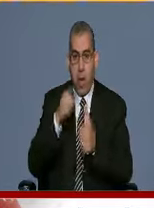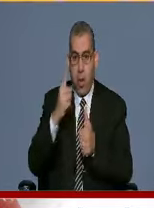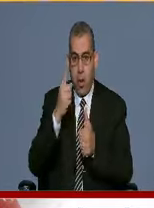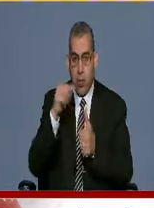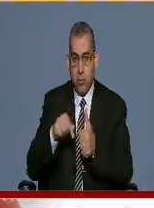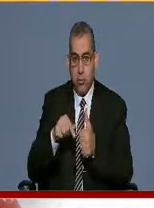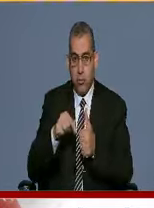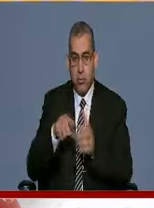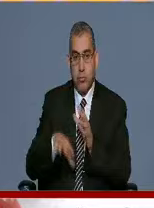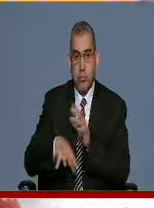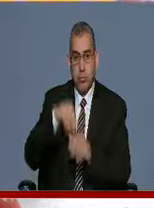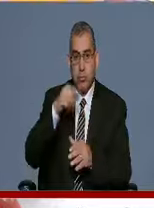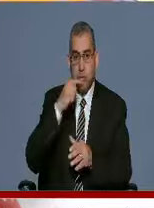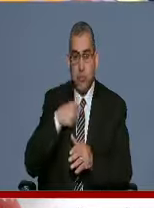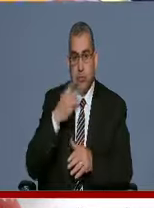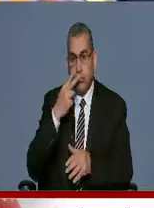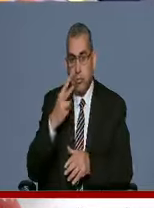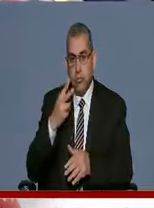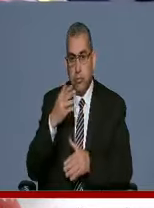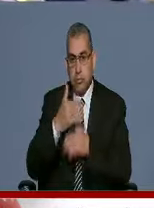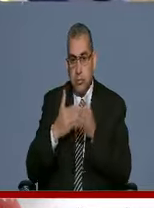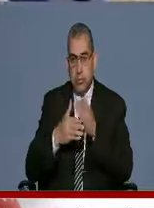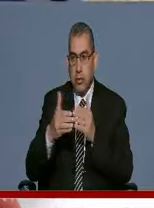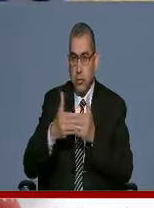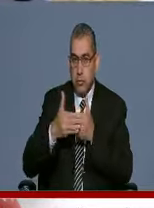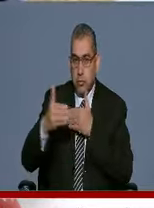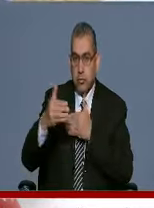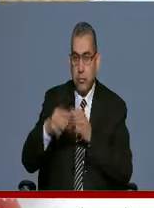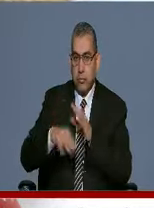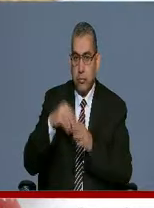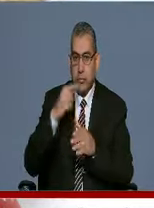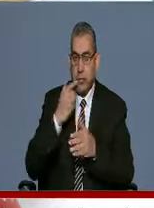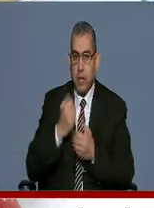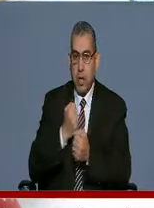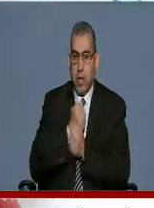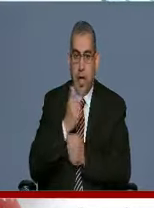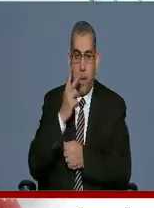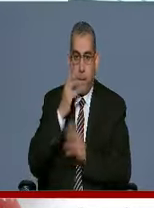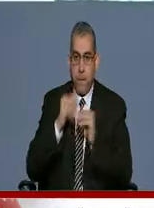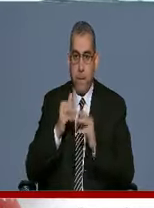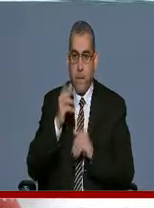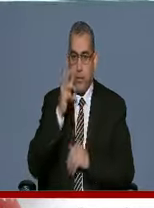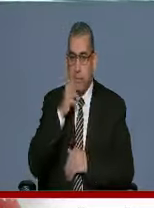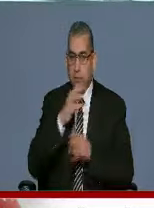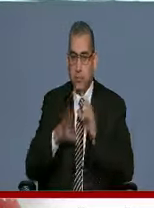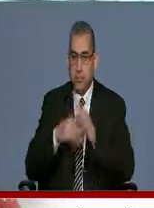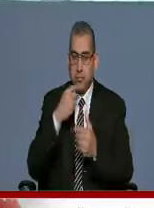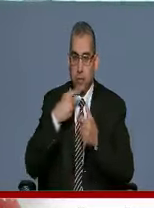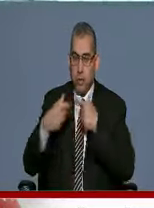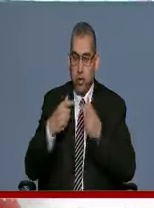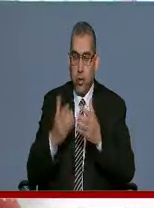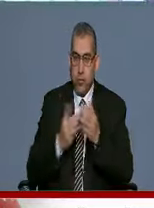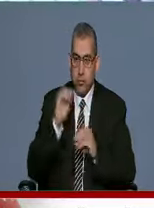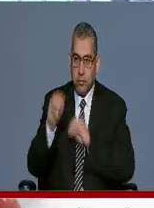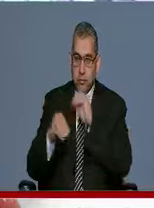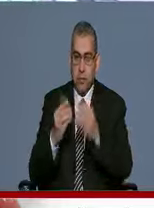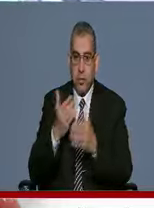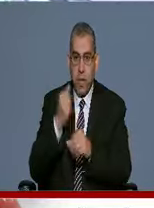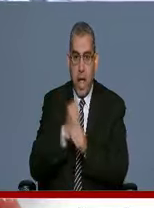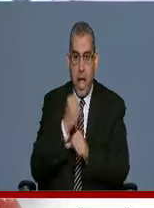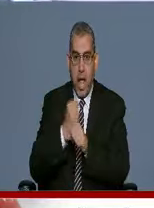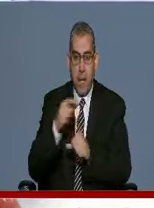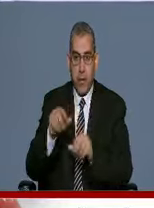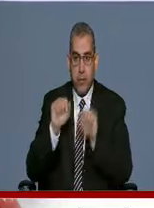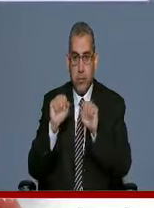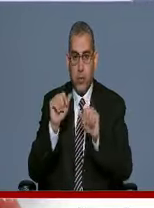المحور الإنشائي اللي احنا راعينا فيه البعد في تصميم وبعد الحضارة المصرية والبعد التكنولوجي اللي نظر لطبيعة العمل اللي موجودة